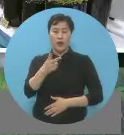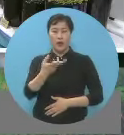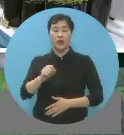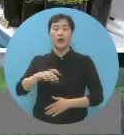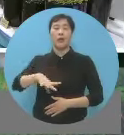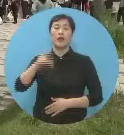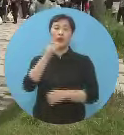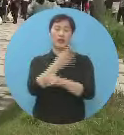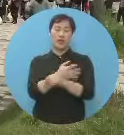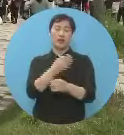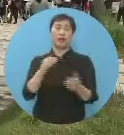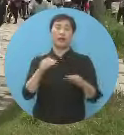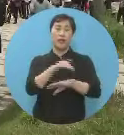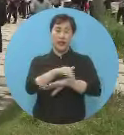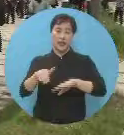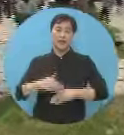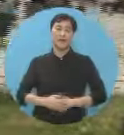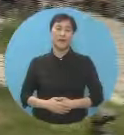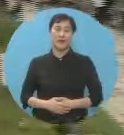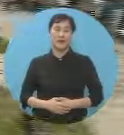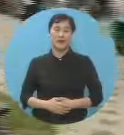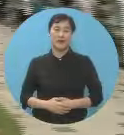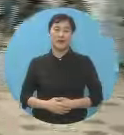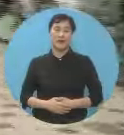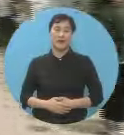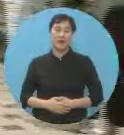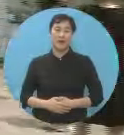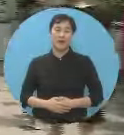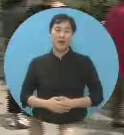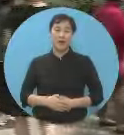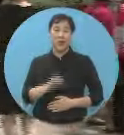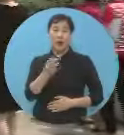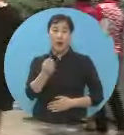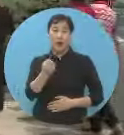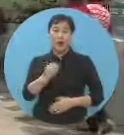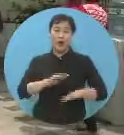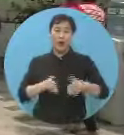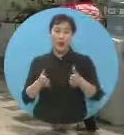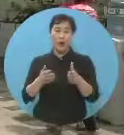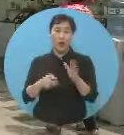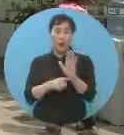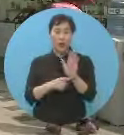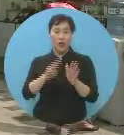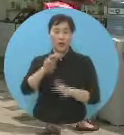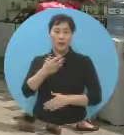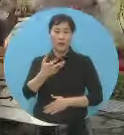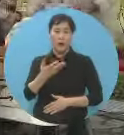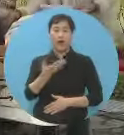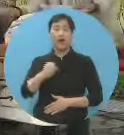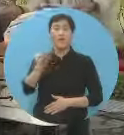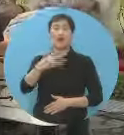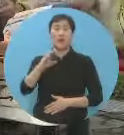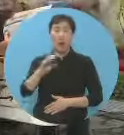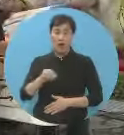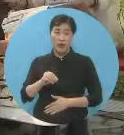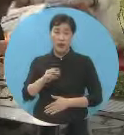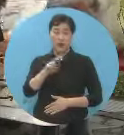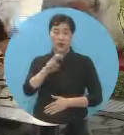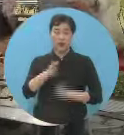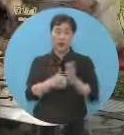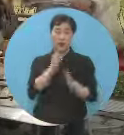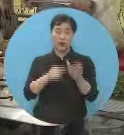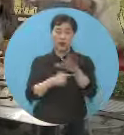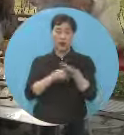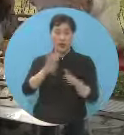했습니다. 구매 금액은 전남도 본청이 38억 4천만 원, 22개 시군이